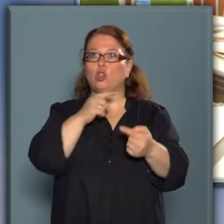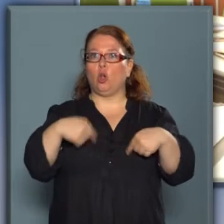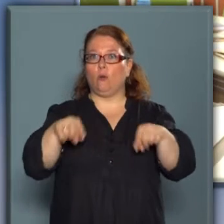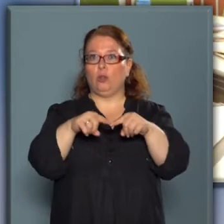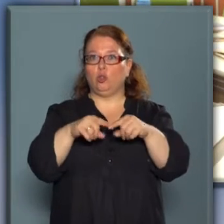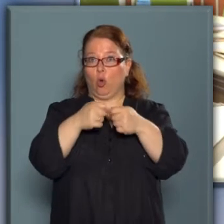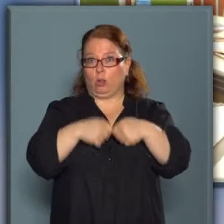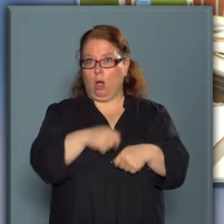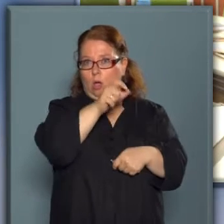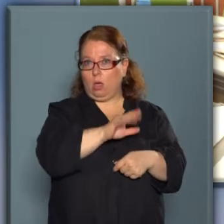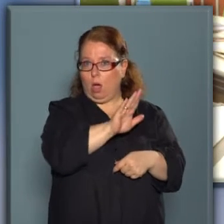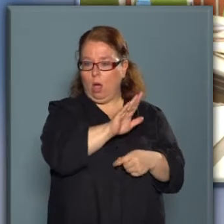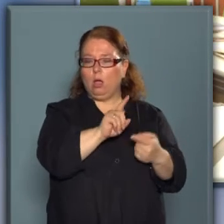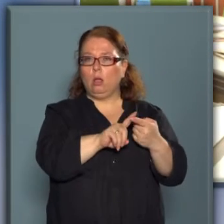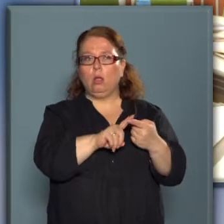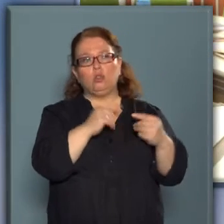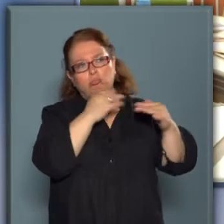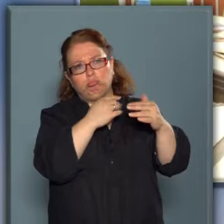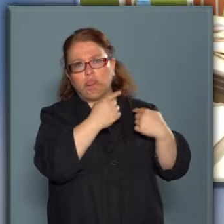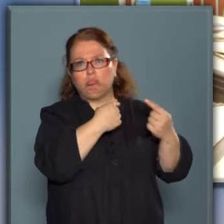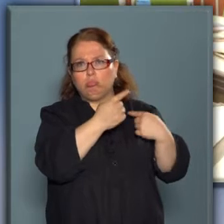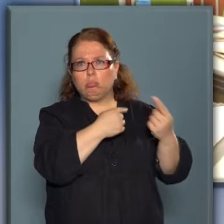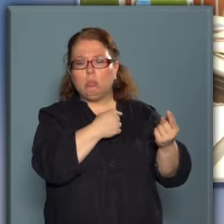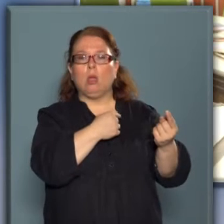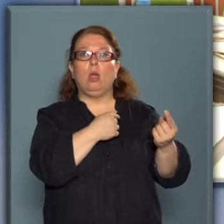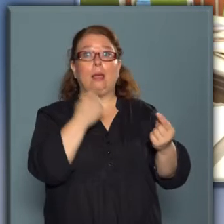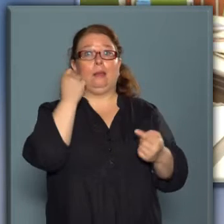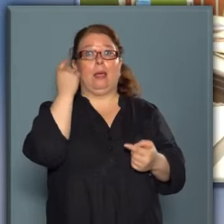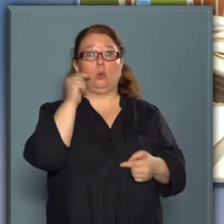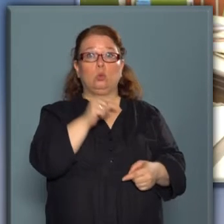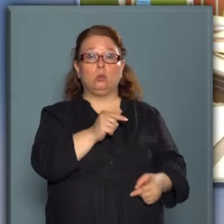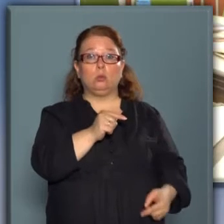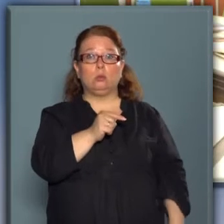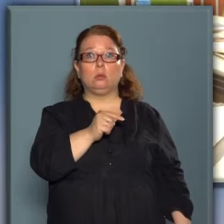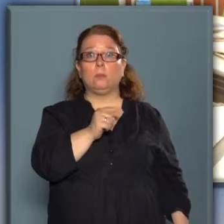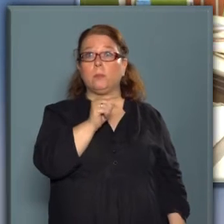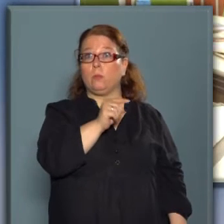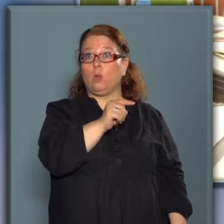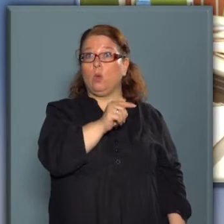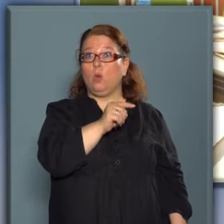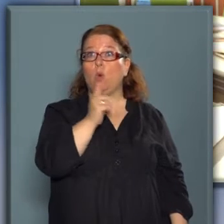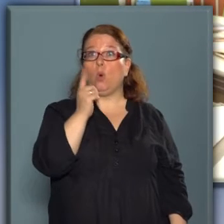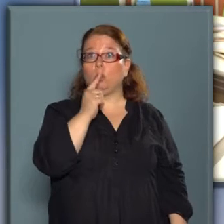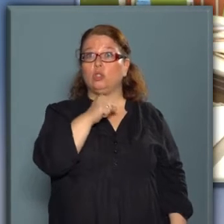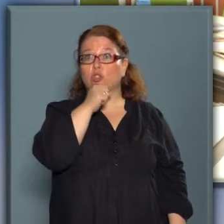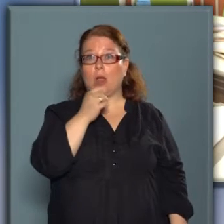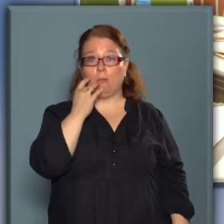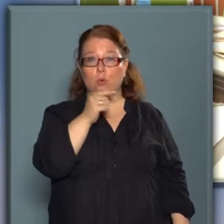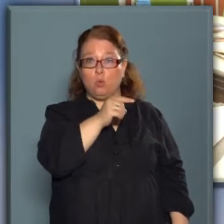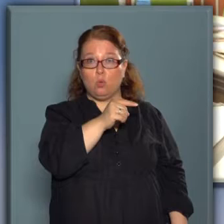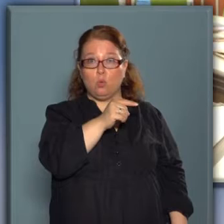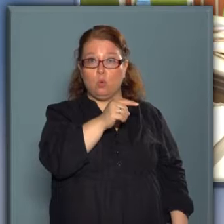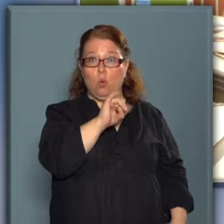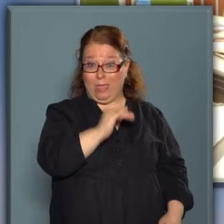volt, és utána elkezdtem vele beszélgetni, és kiderült, hogy az Otcsebe